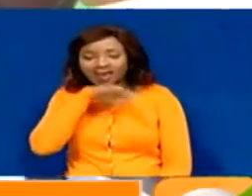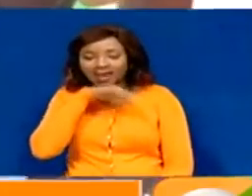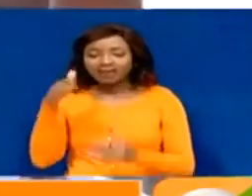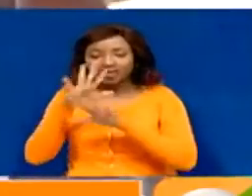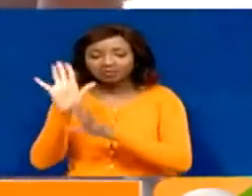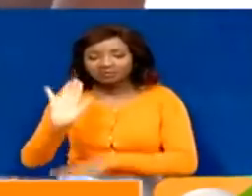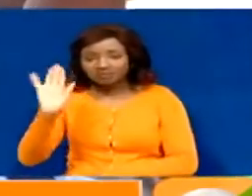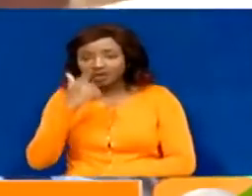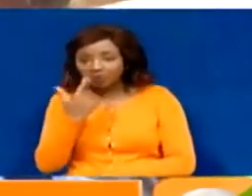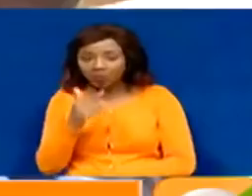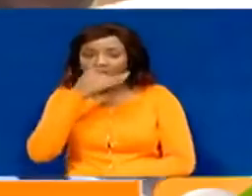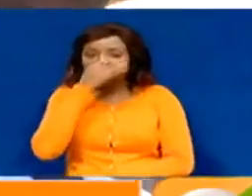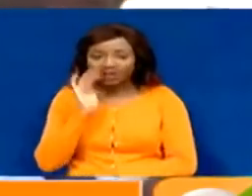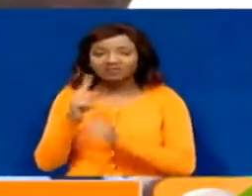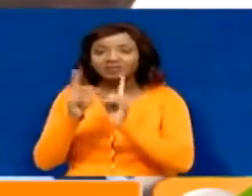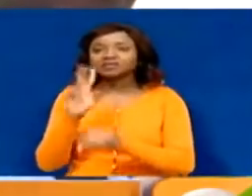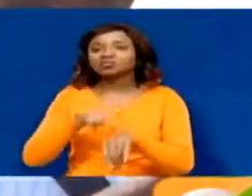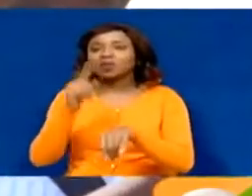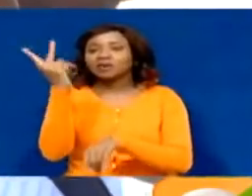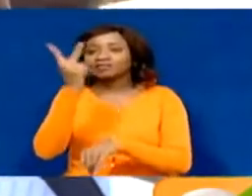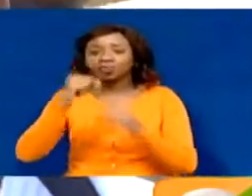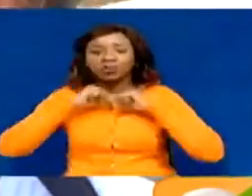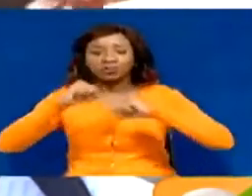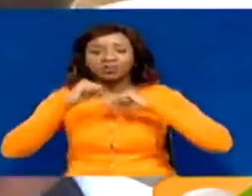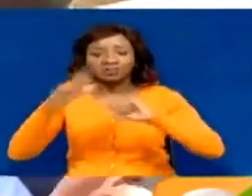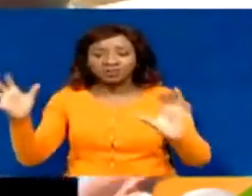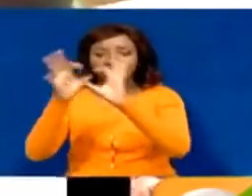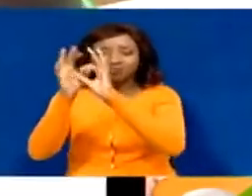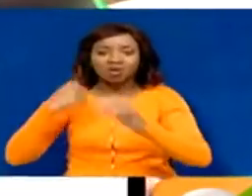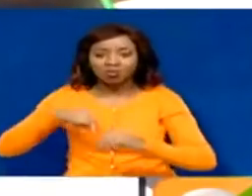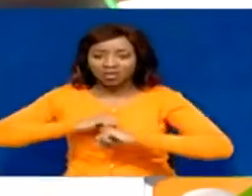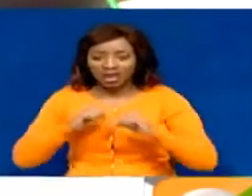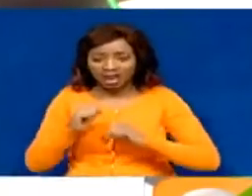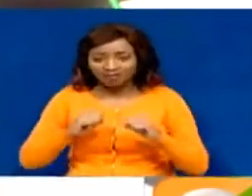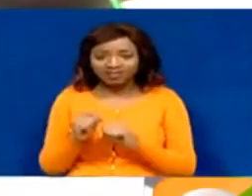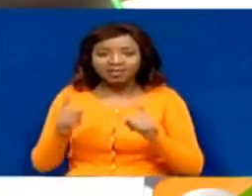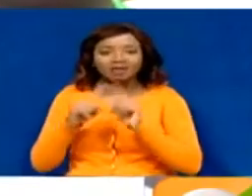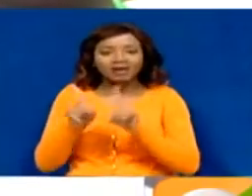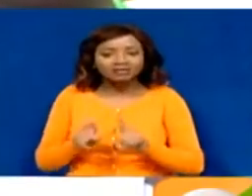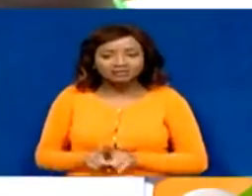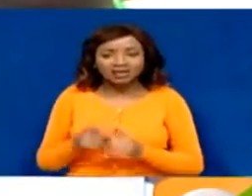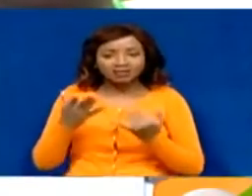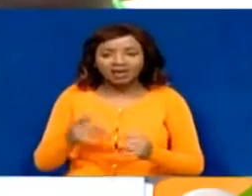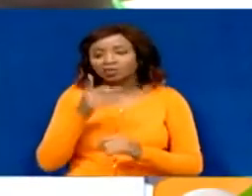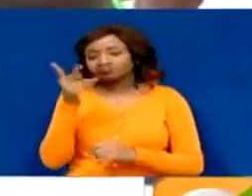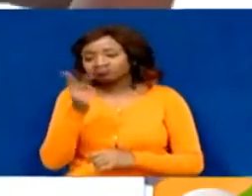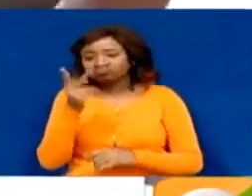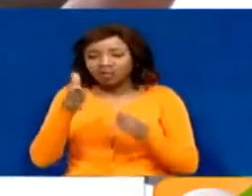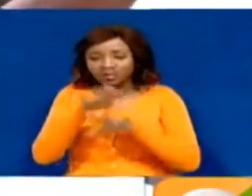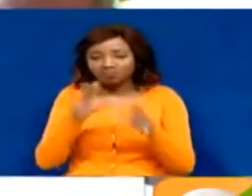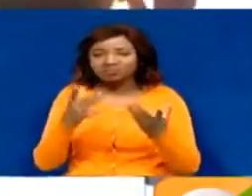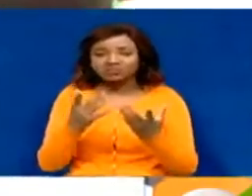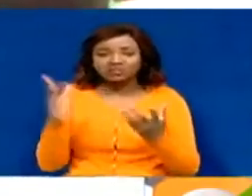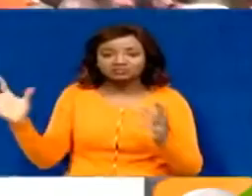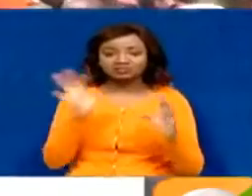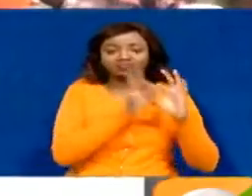Mudavadi. So wale wadosi wawili vile walishikana tulifurahia. Sasa watu wa mkono pia wameshikana handshake yao hapa chini, wale wazee